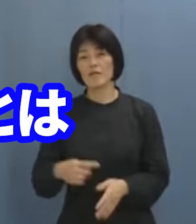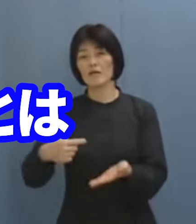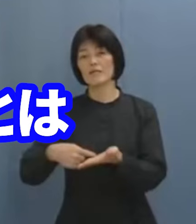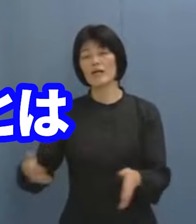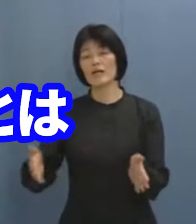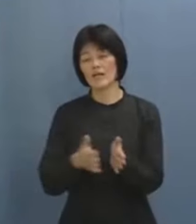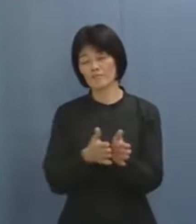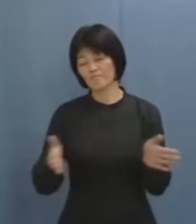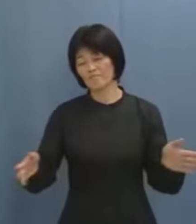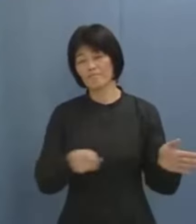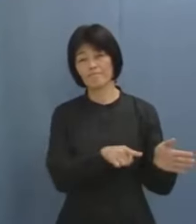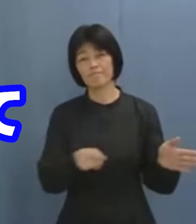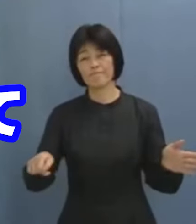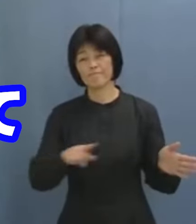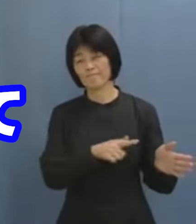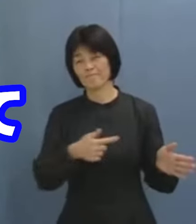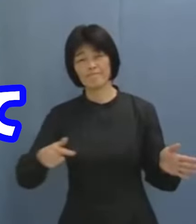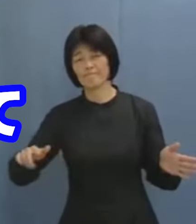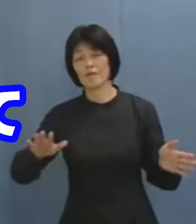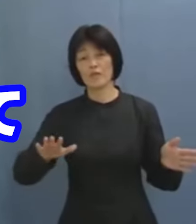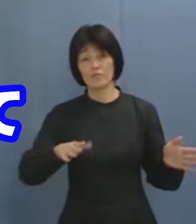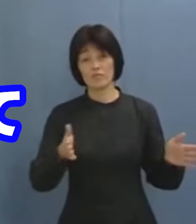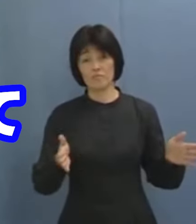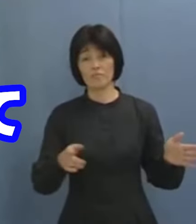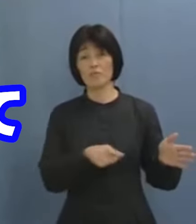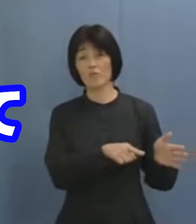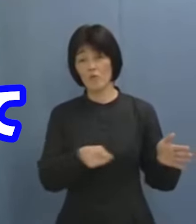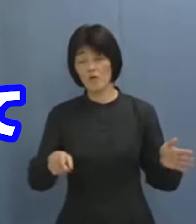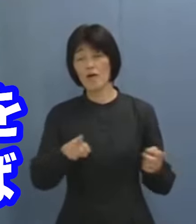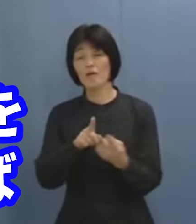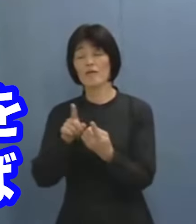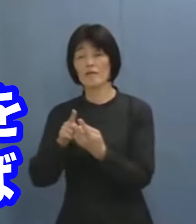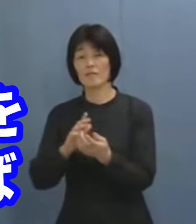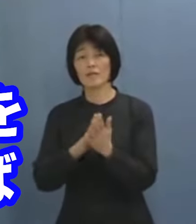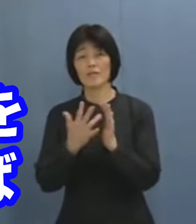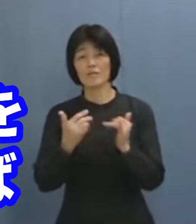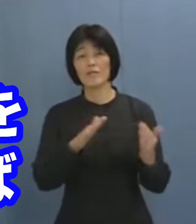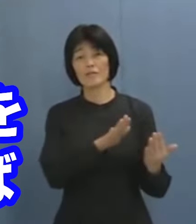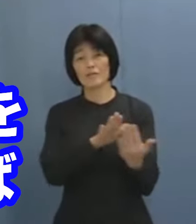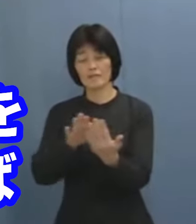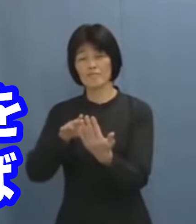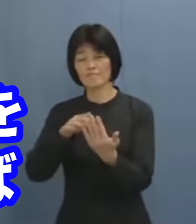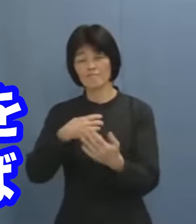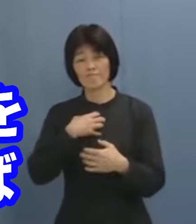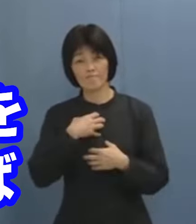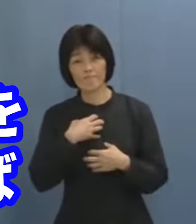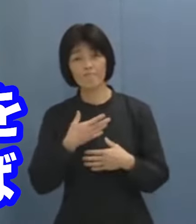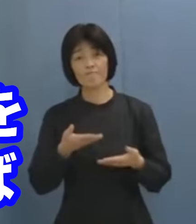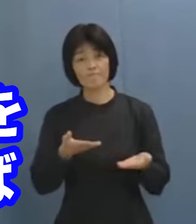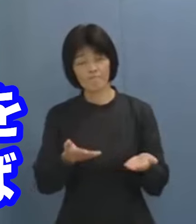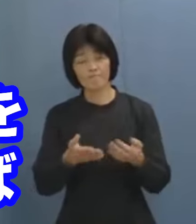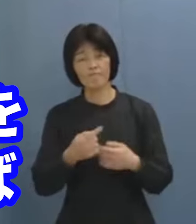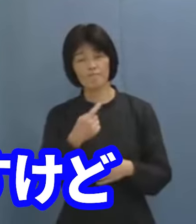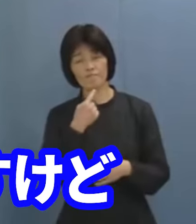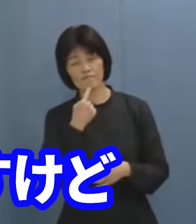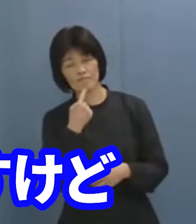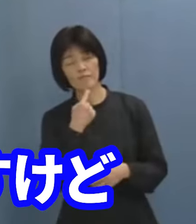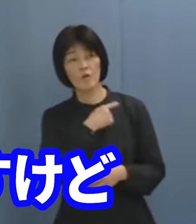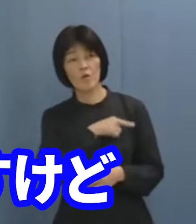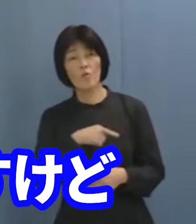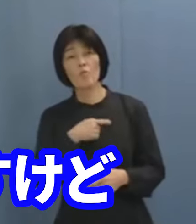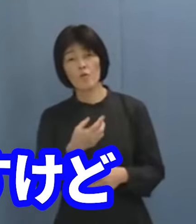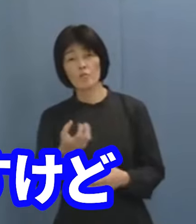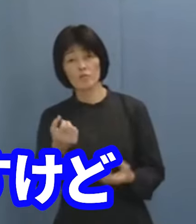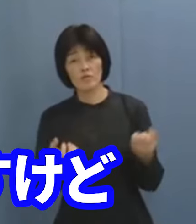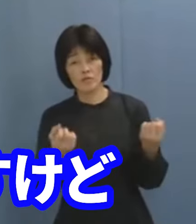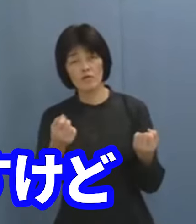ありますけども、県民の皆さん含めていろんなご不安や不審な思いを持たれているとすれば申し訳ないと